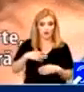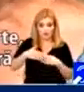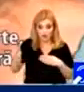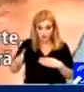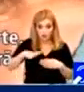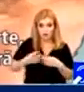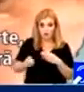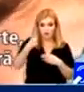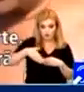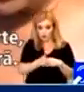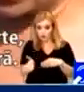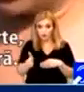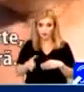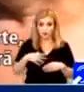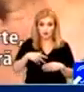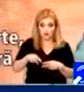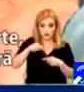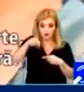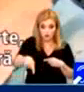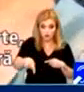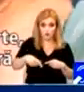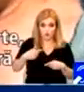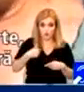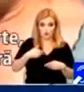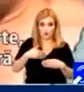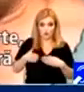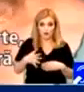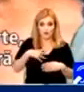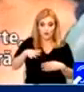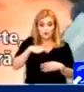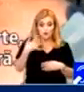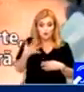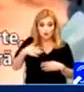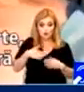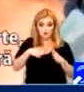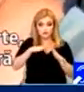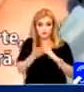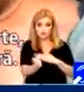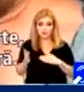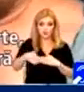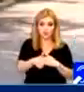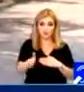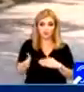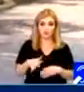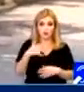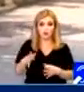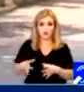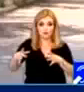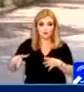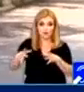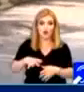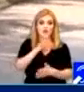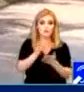Захожу в калитку, во двор. Вижу трещины кругом. Рядом в палисаднике дыра.